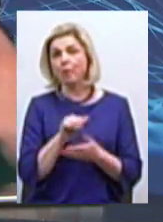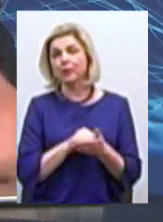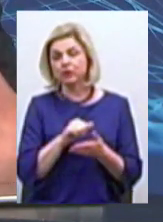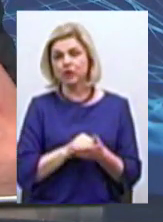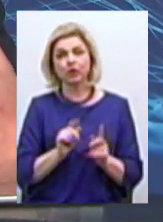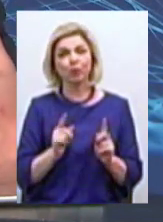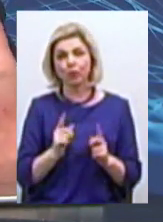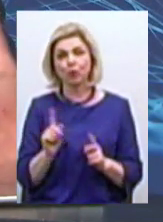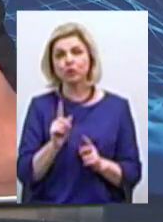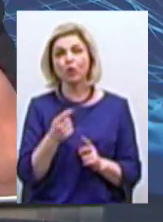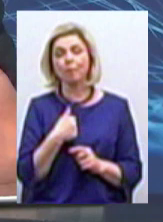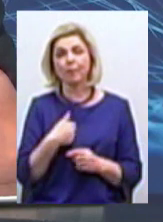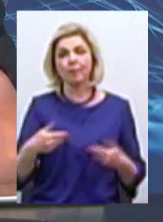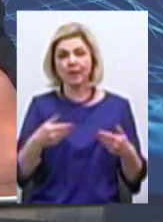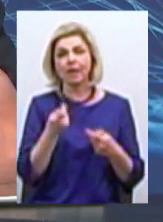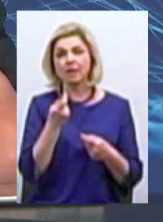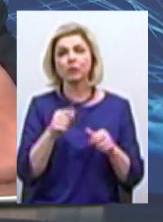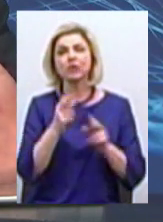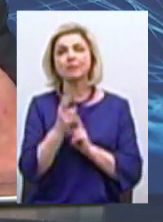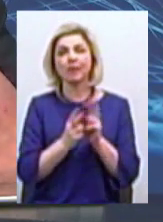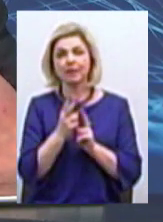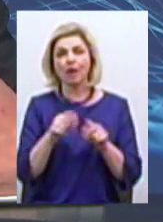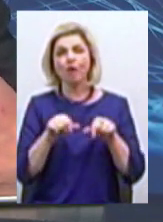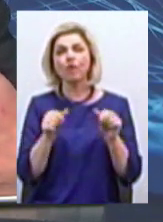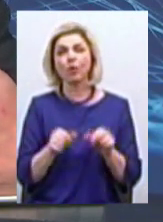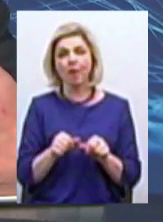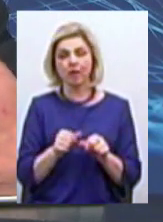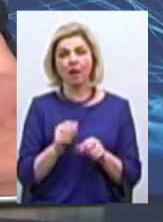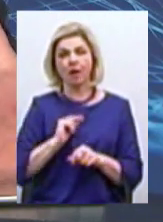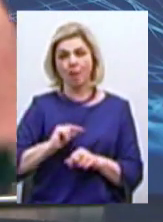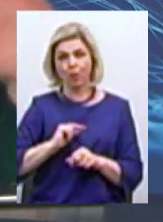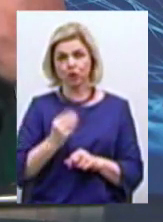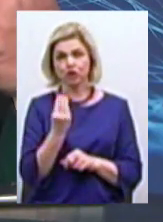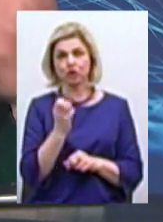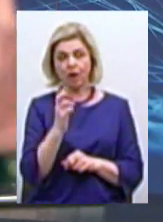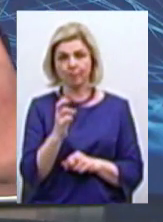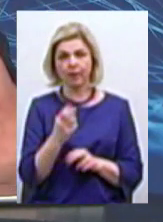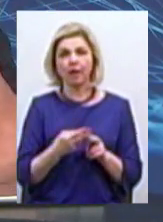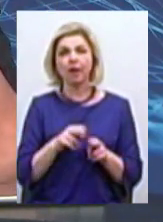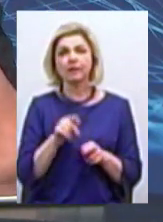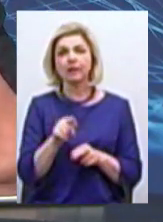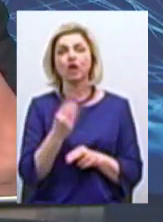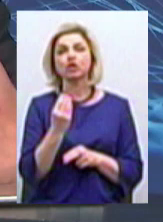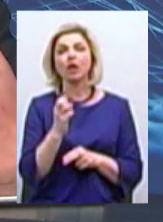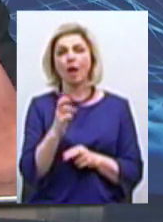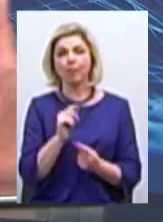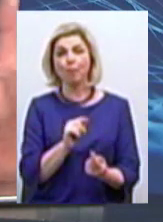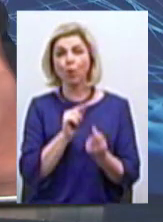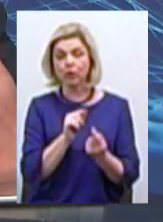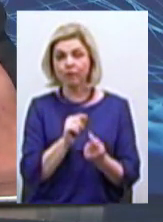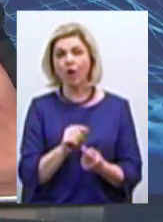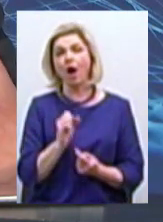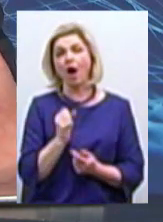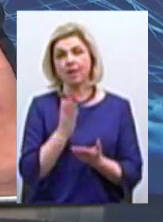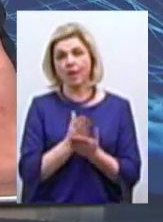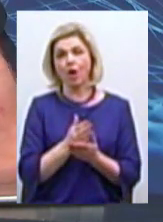трошки змінили вже формат роботи штабу. Ми його назвали, ну, якби це штаб спротиву, але у нас от